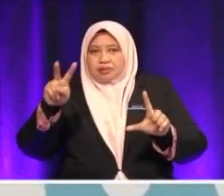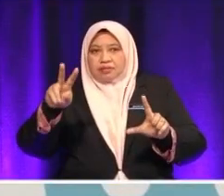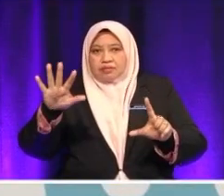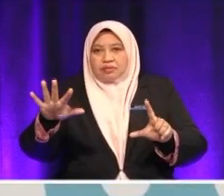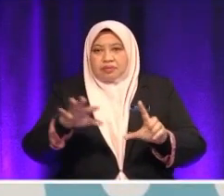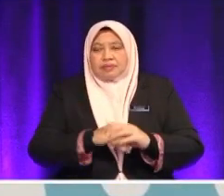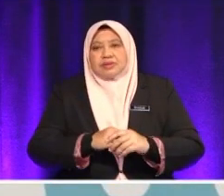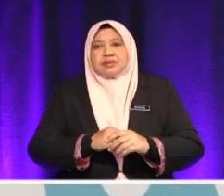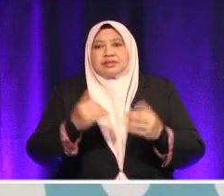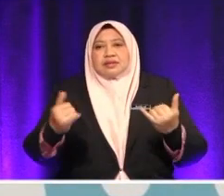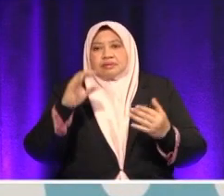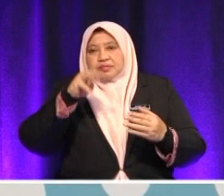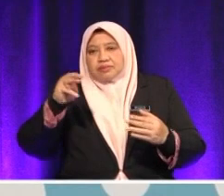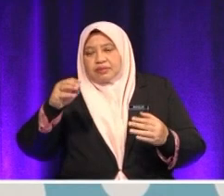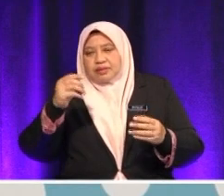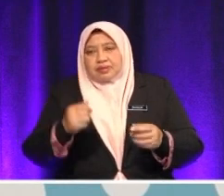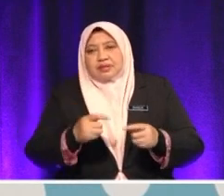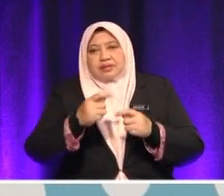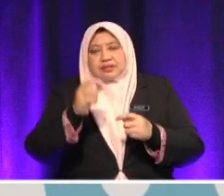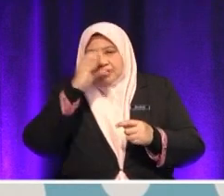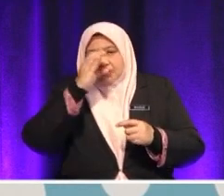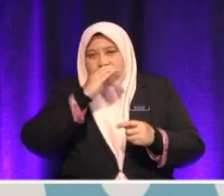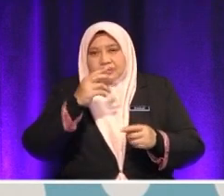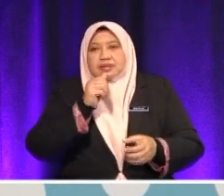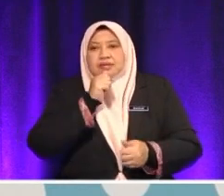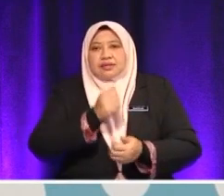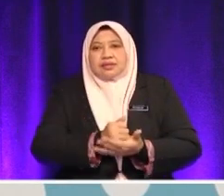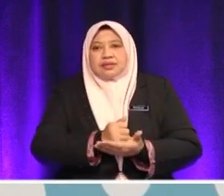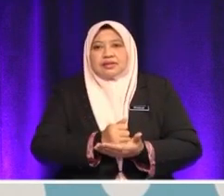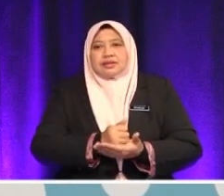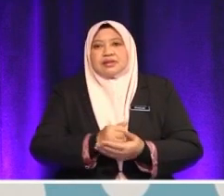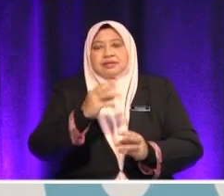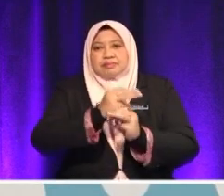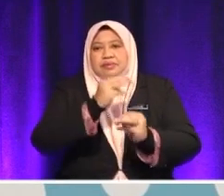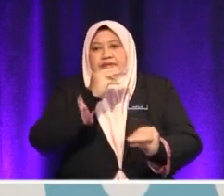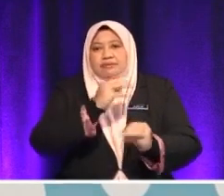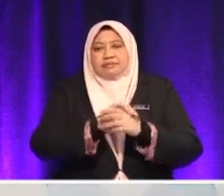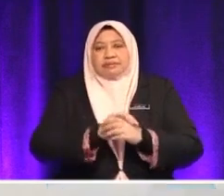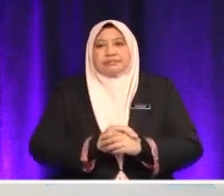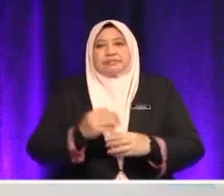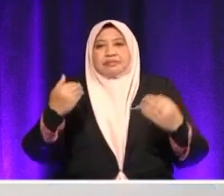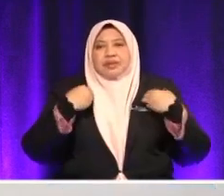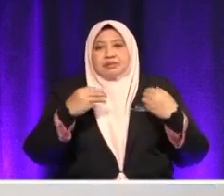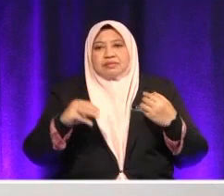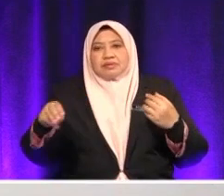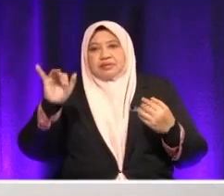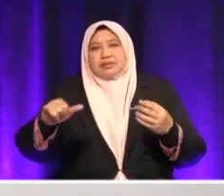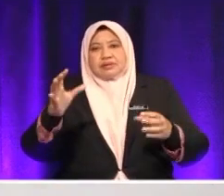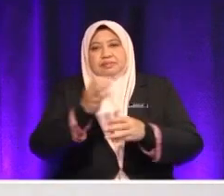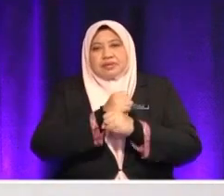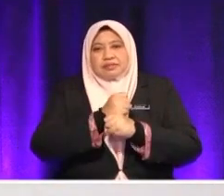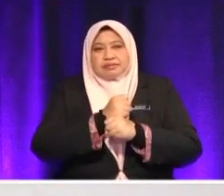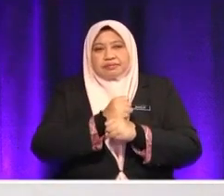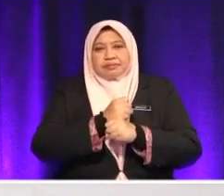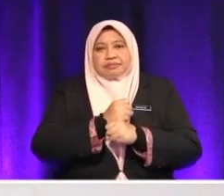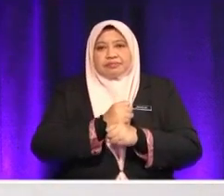rasa muridku Tengah mencari sekarang agak-agak berat bekah nilai ada enggak yang murid dapat ah